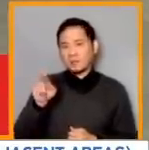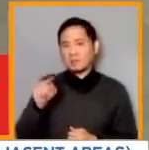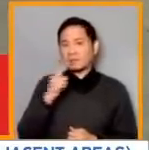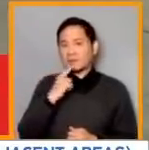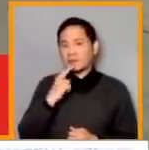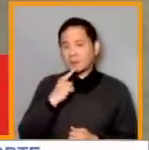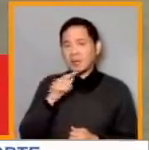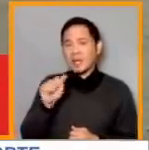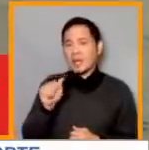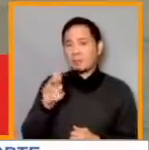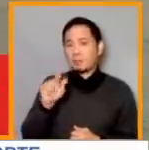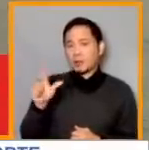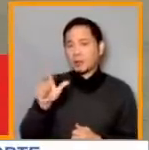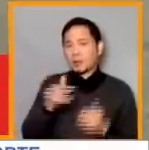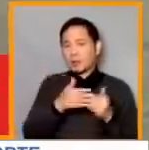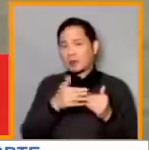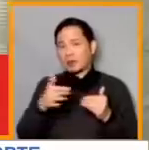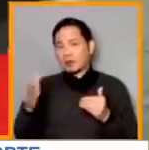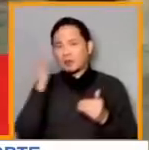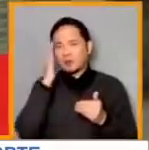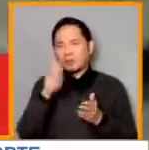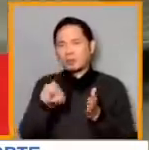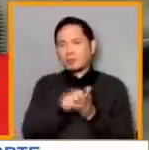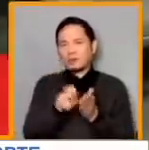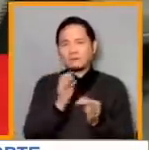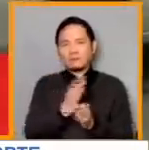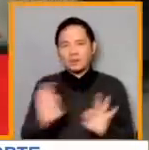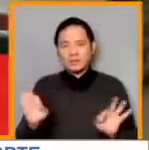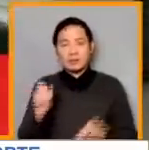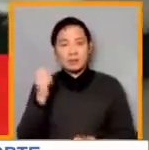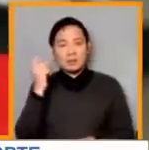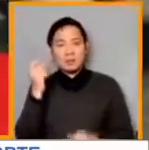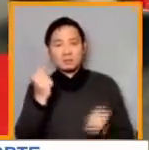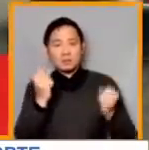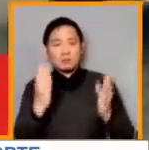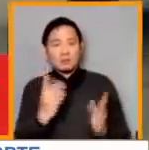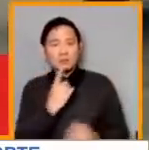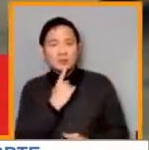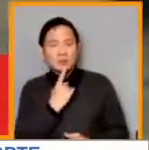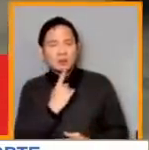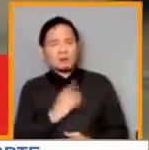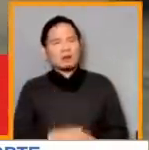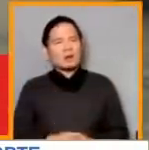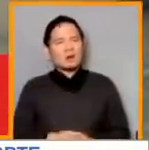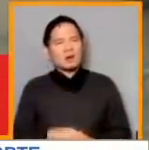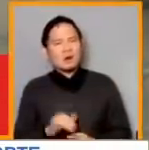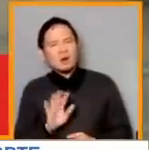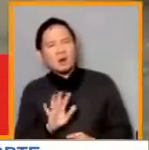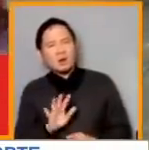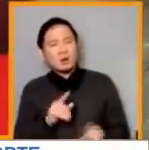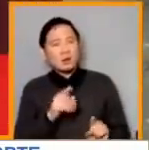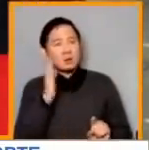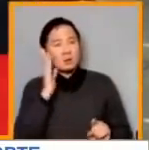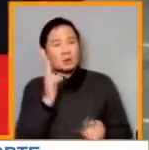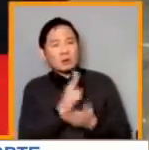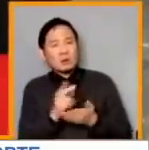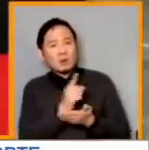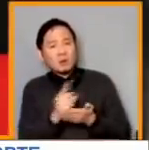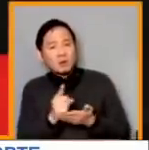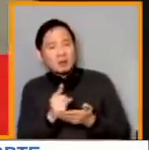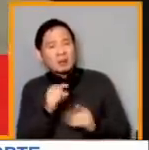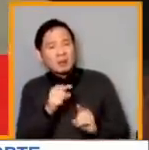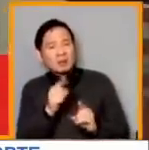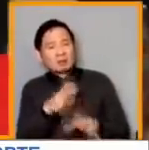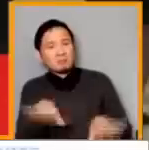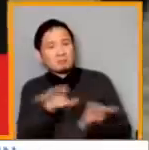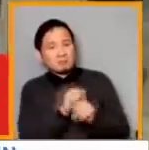sakay. Pero sinabi rin kamakailan ng ilang driver na ang abiso raw sa kanila ay makatapos na ang mahal na araw, saka pa lang ito may